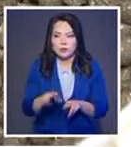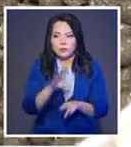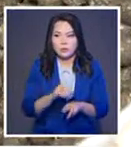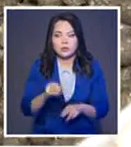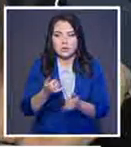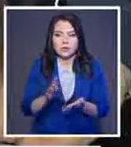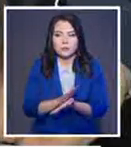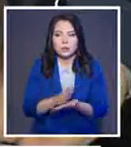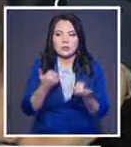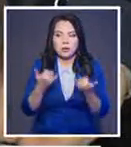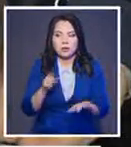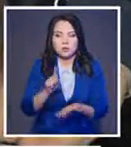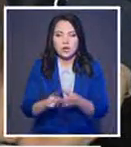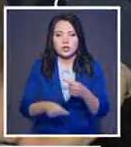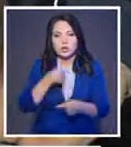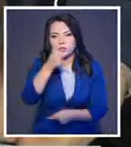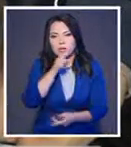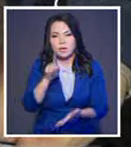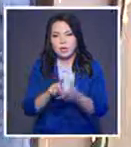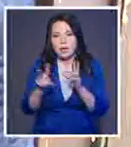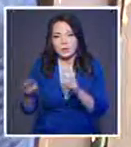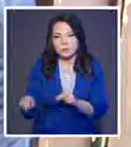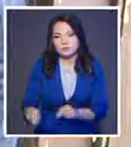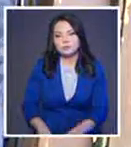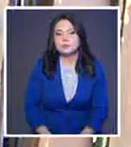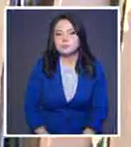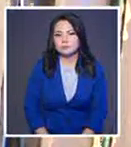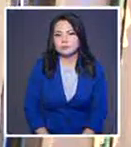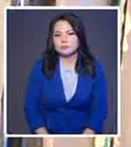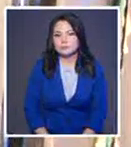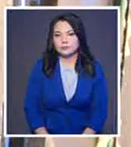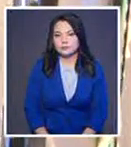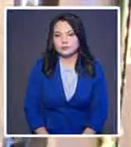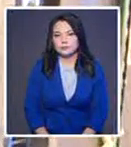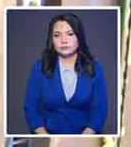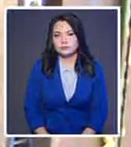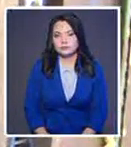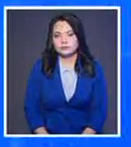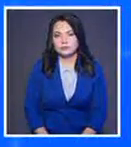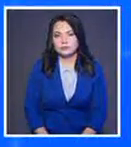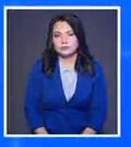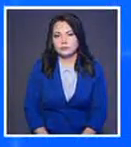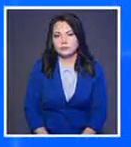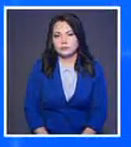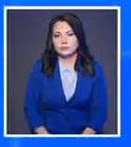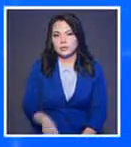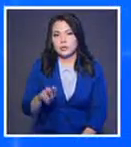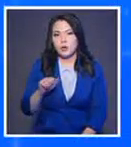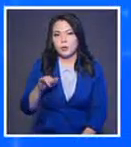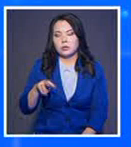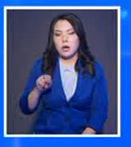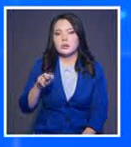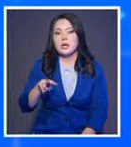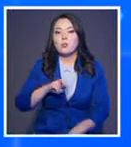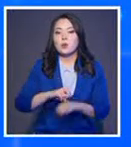гранты келесі жылда берілмек. Руслан Нұрланұлы, Бекзат Сәбитұлы, Қазақстан ұлттық телеарнасы, Қарағанды облысынан. Лаула